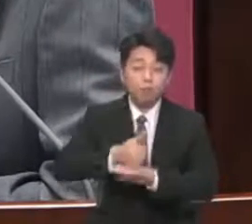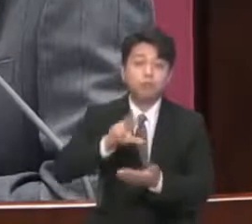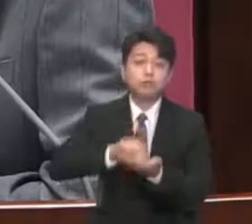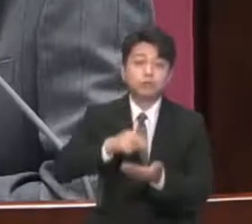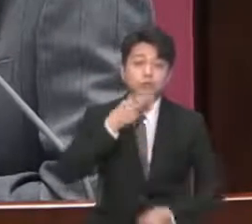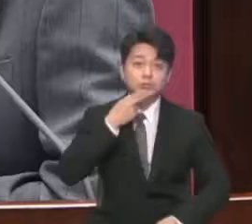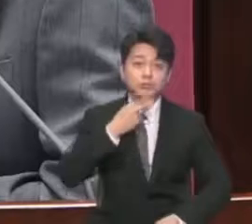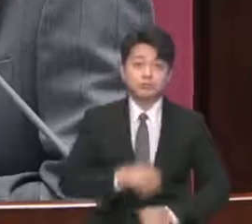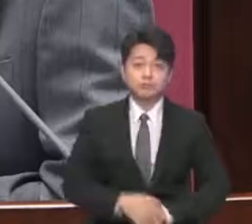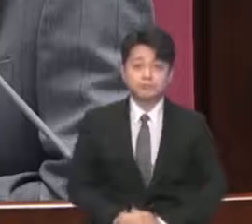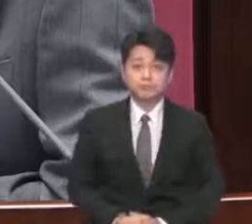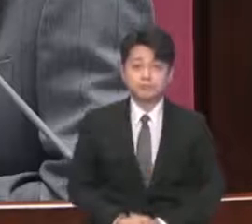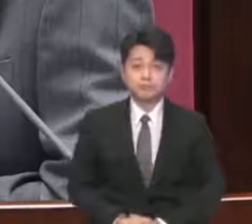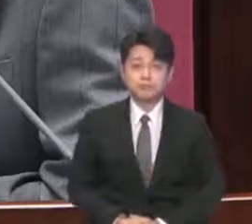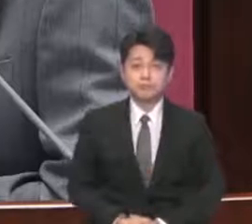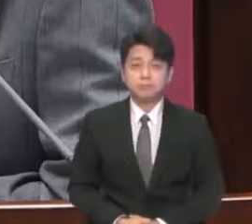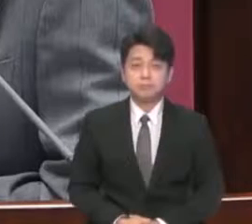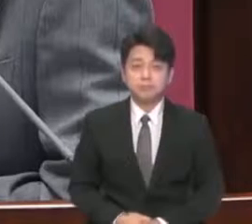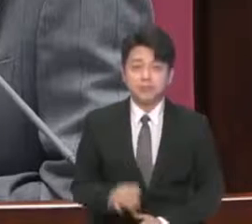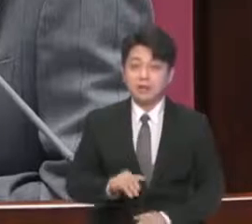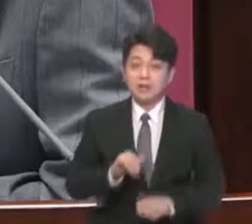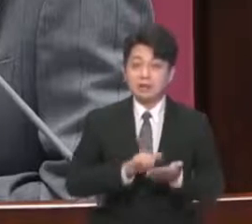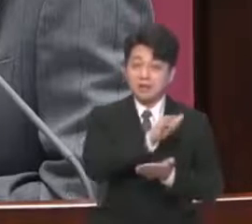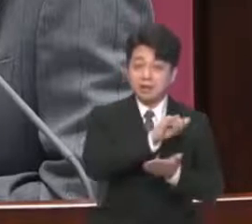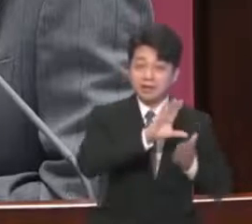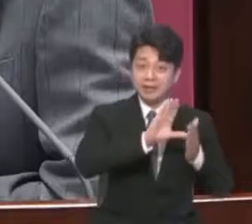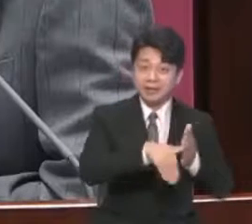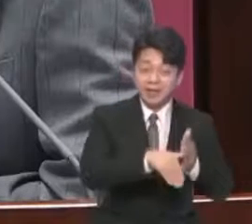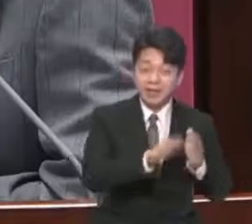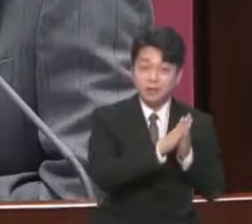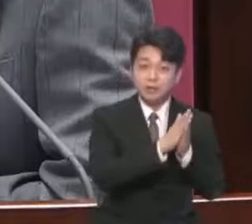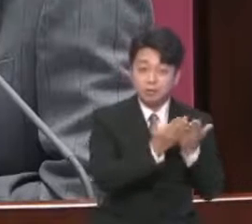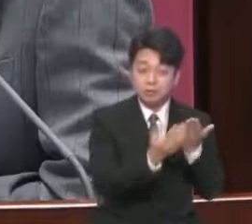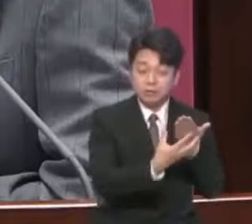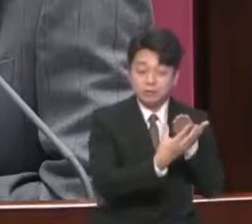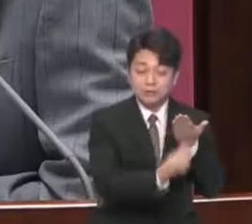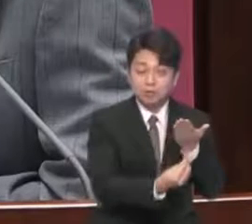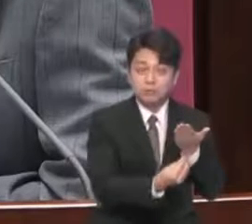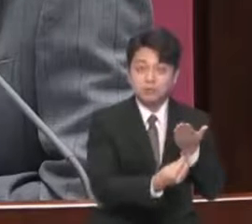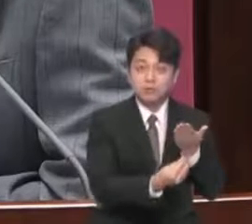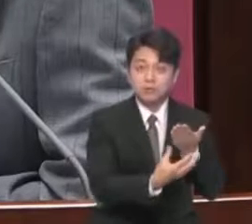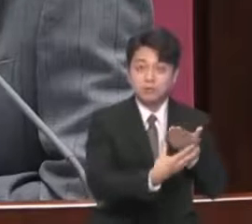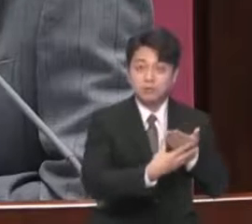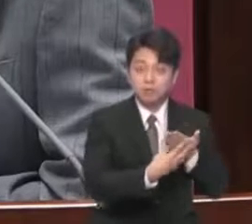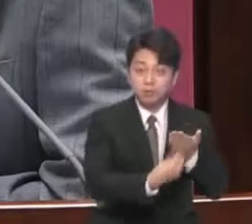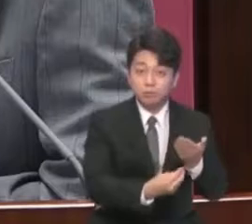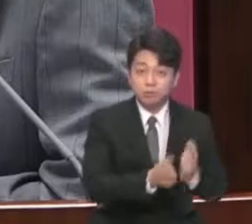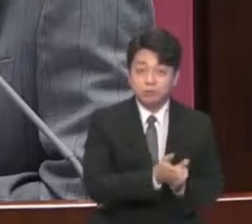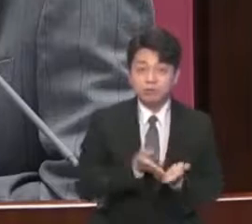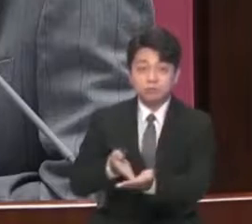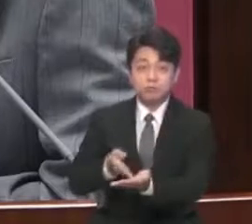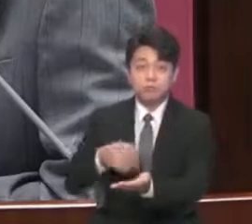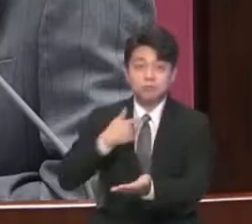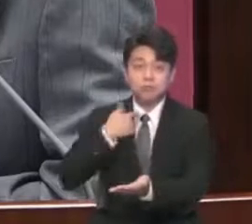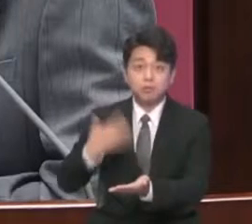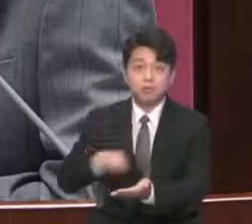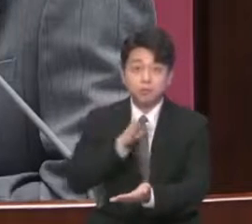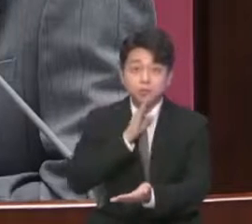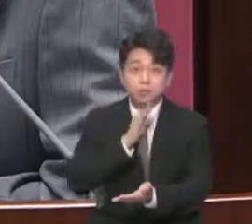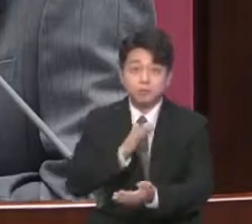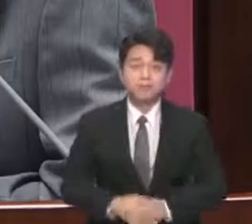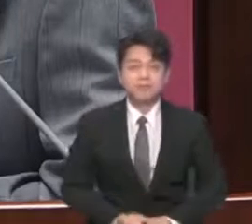그래서 그거를 좀 확인을 하려고 했습니다만 당시에 담당을 했던 우리 본부 직원 또 공관의